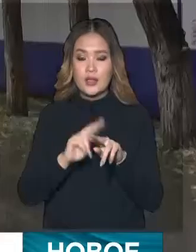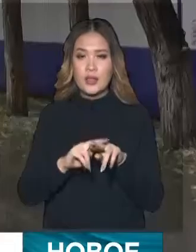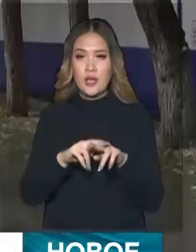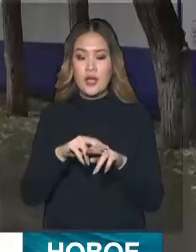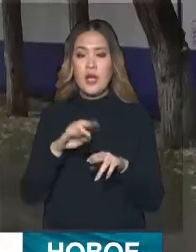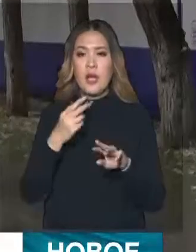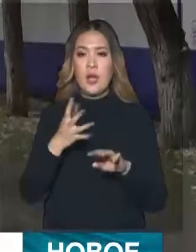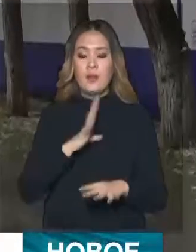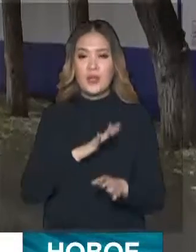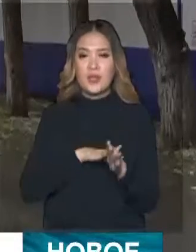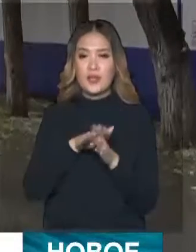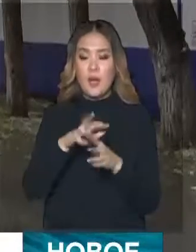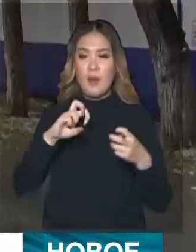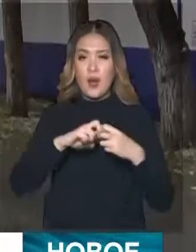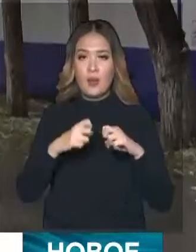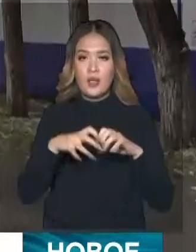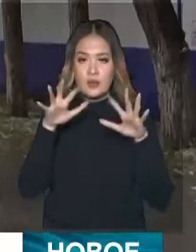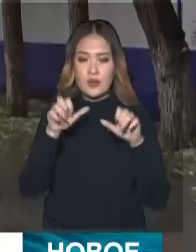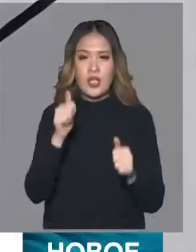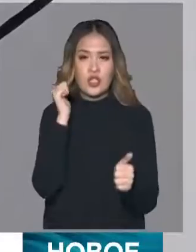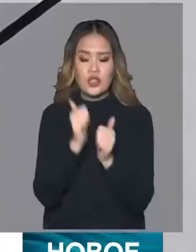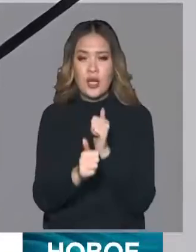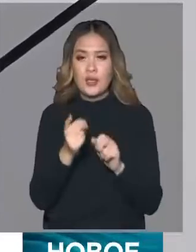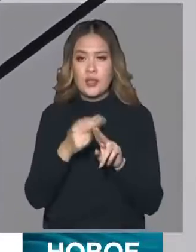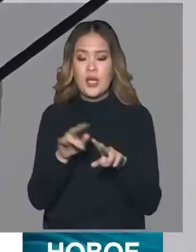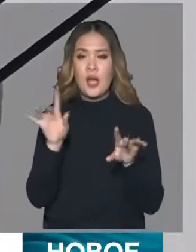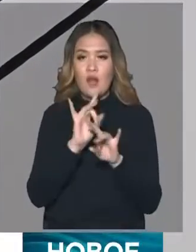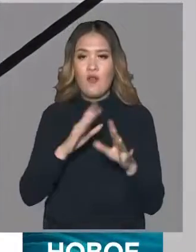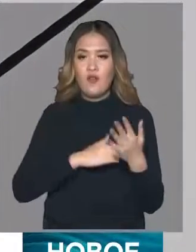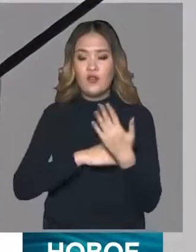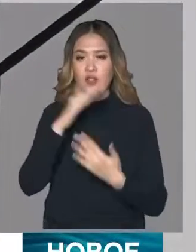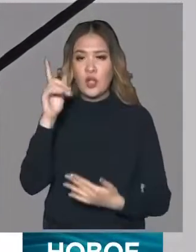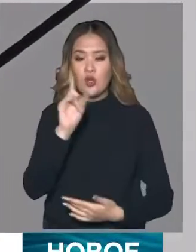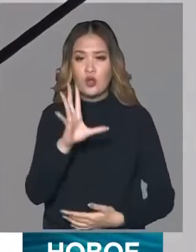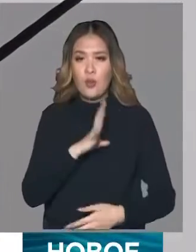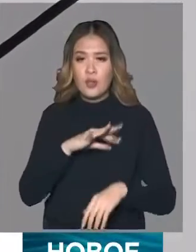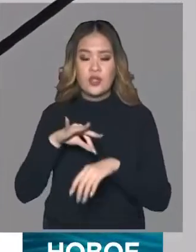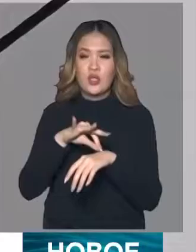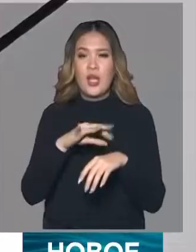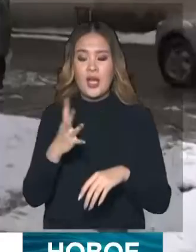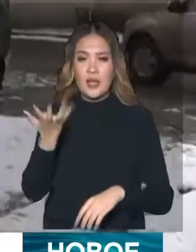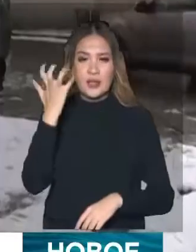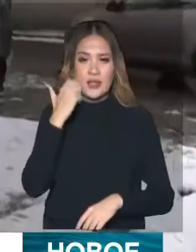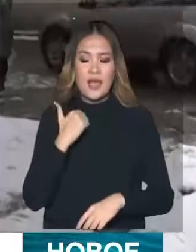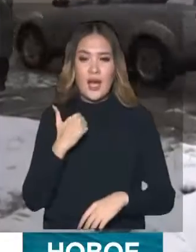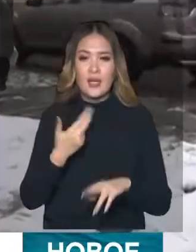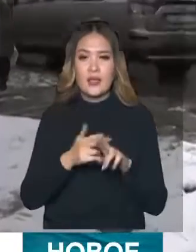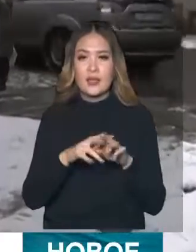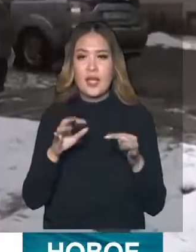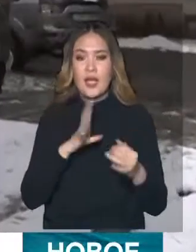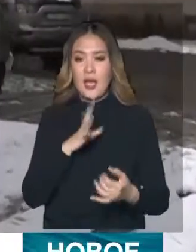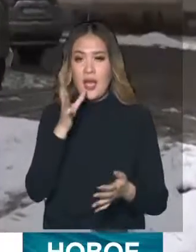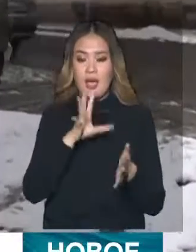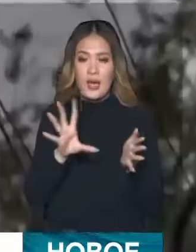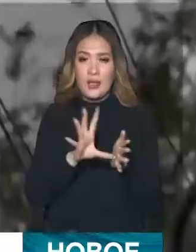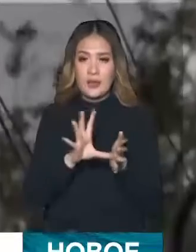кВт. В целом же проблему с частым отключением света специалисты объясняют высокой степенью изношенности электрических сетей и подстанции.